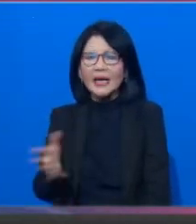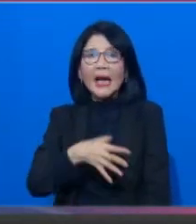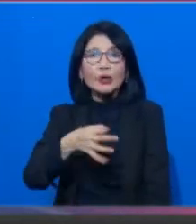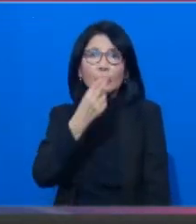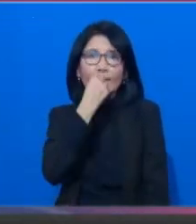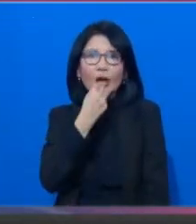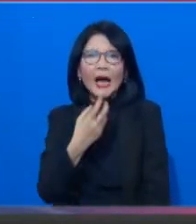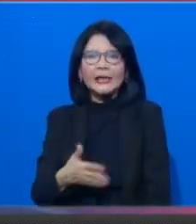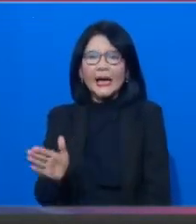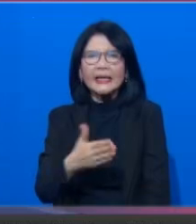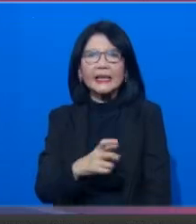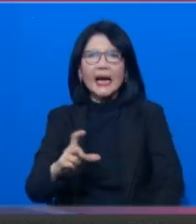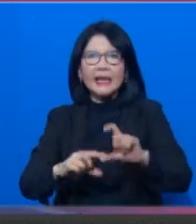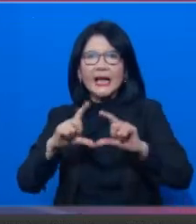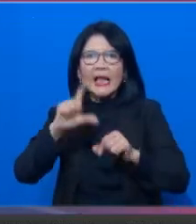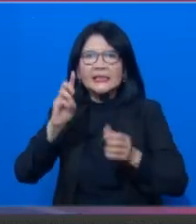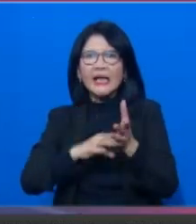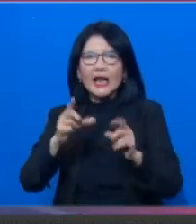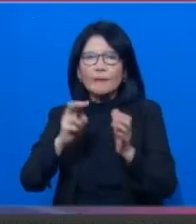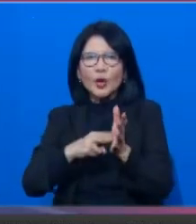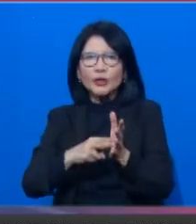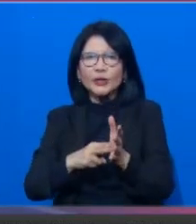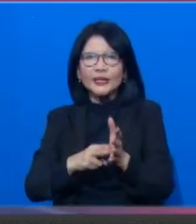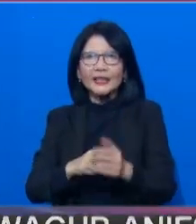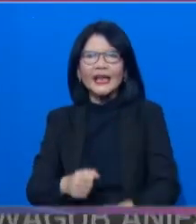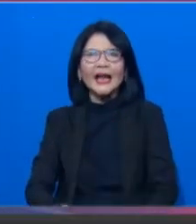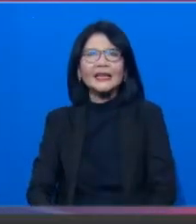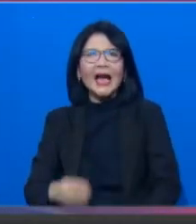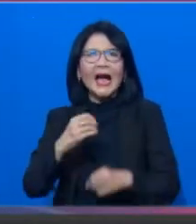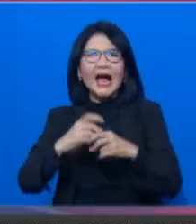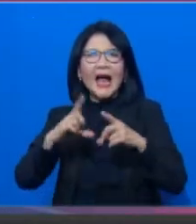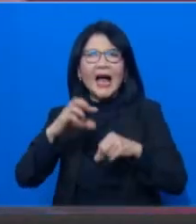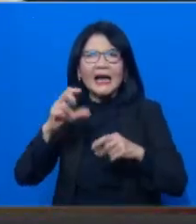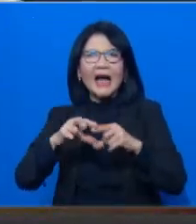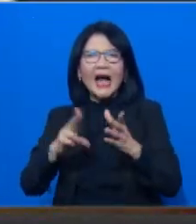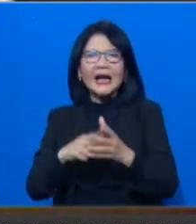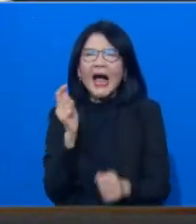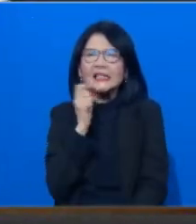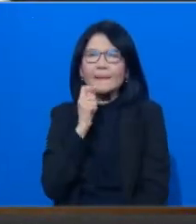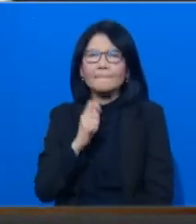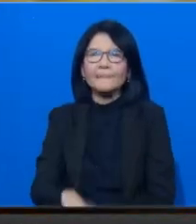ikan salmon yang diolah ala Nusantara menjadi salmon garang asam.